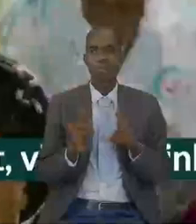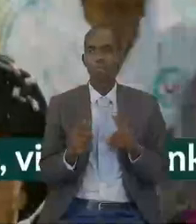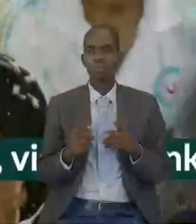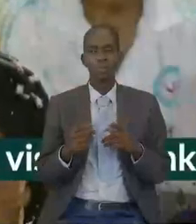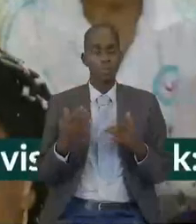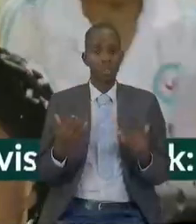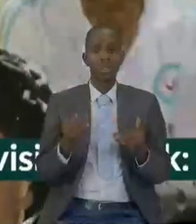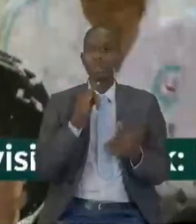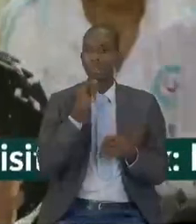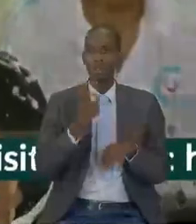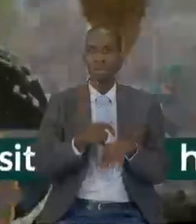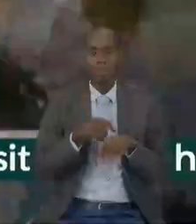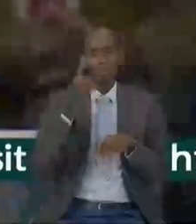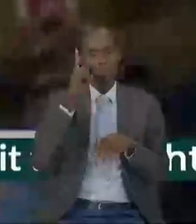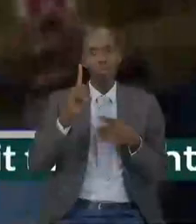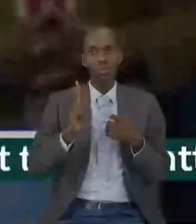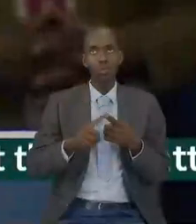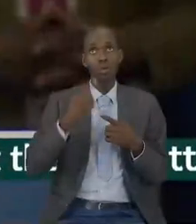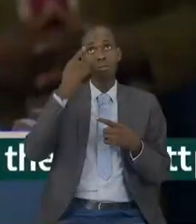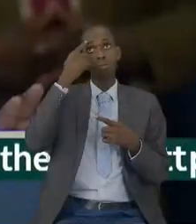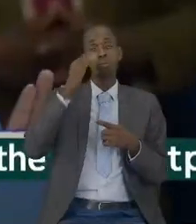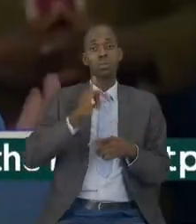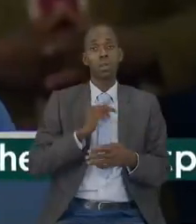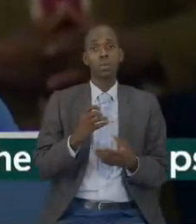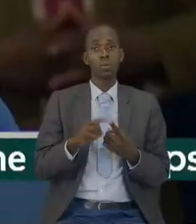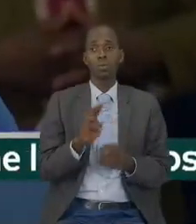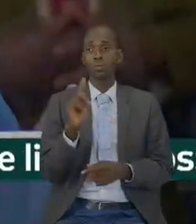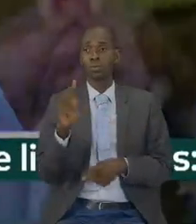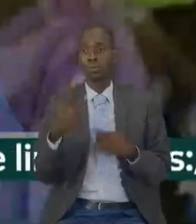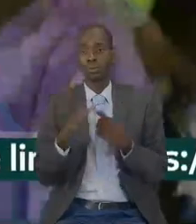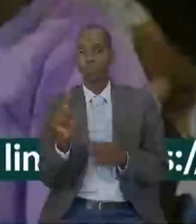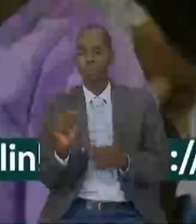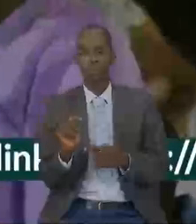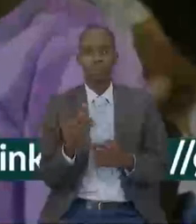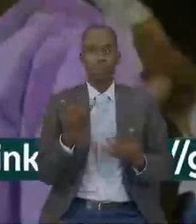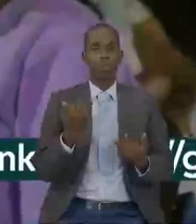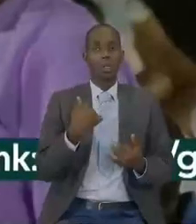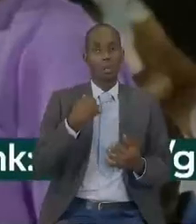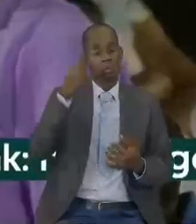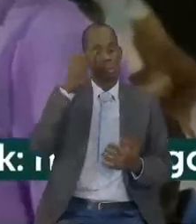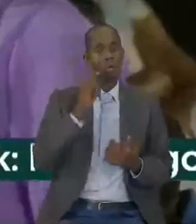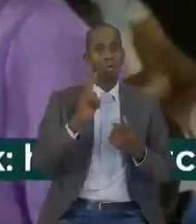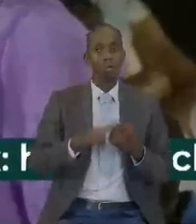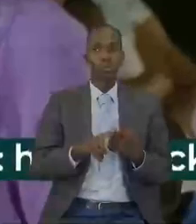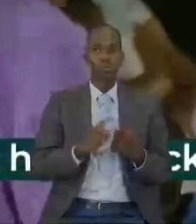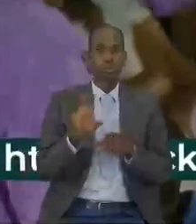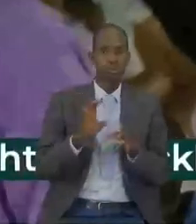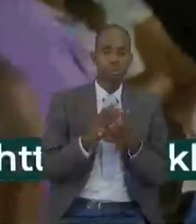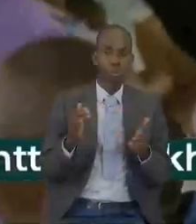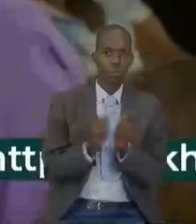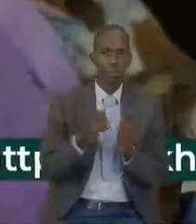Gardez les mains levées si vous n'avez pas encore reçu de formulaire là où vous êtes pour que les surveillants puissent